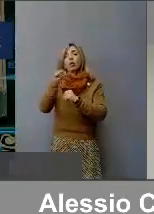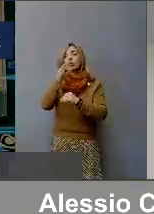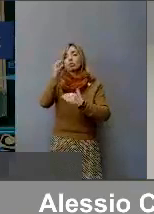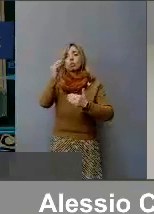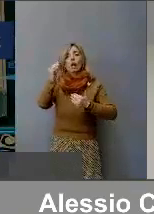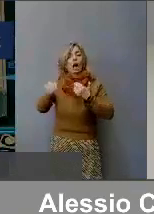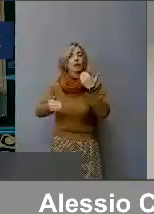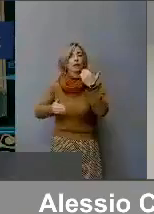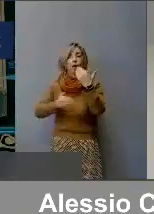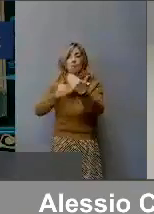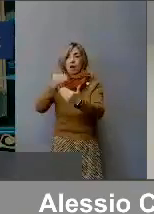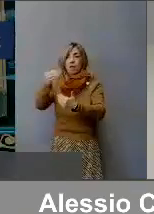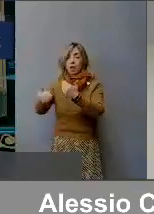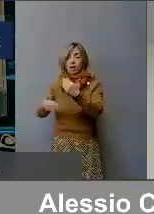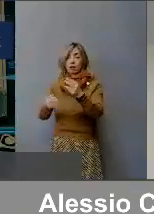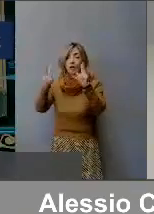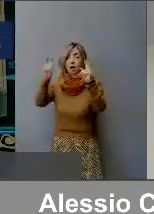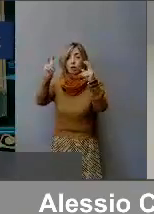oggi